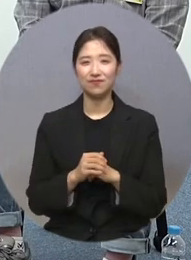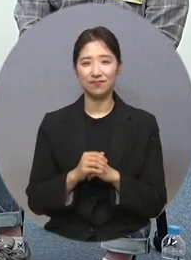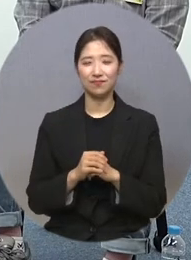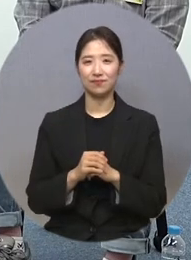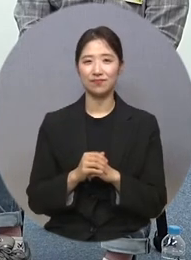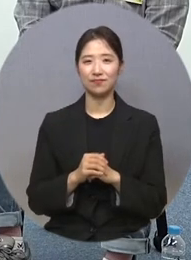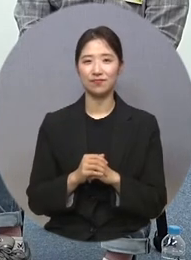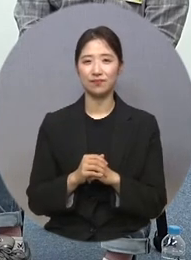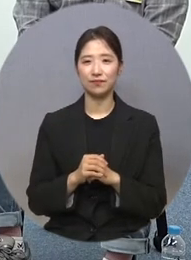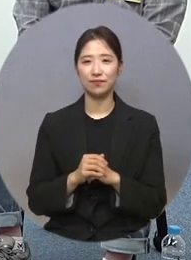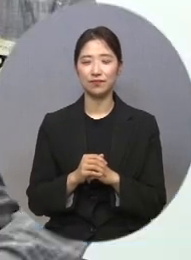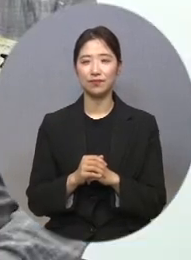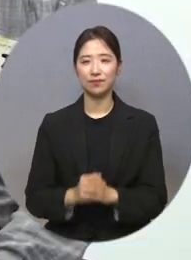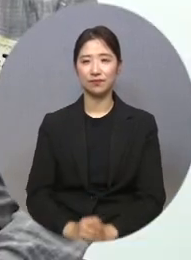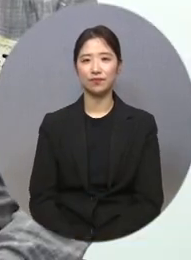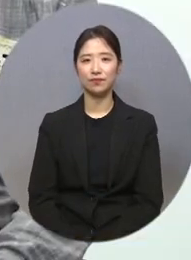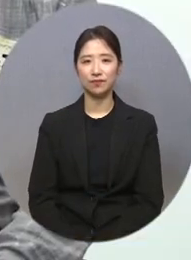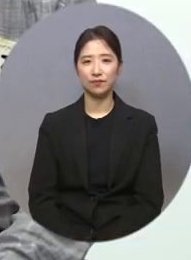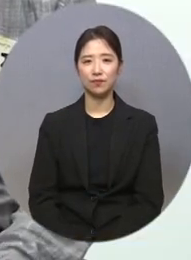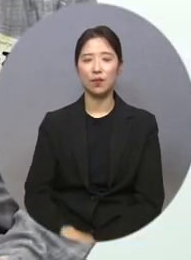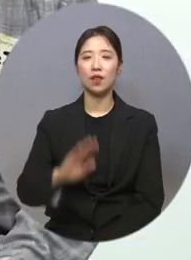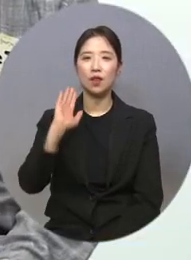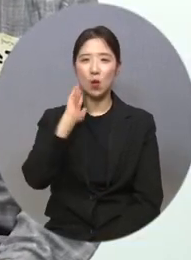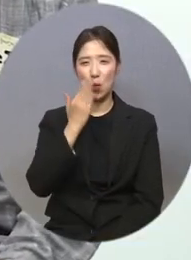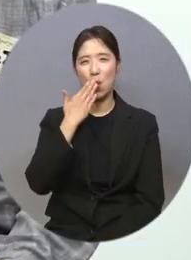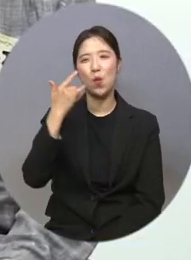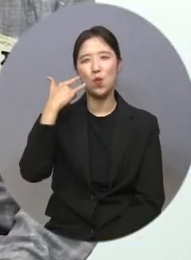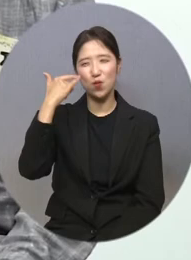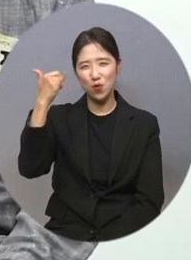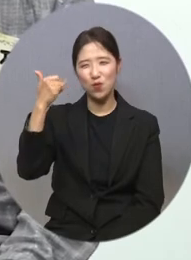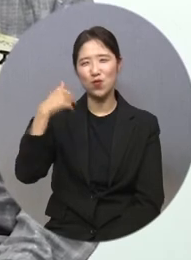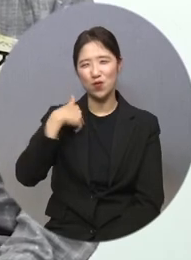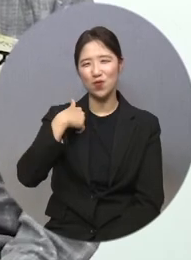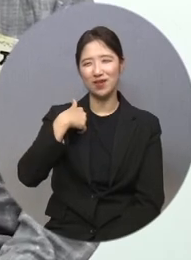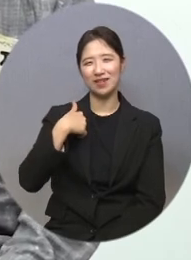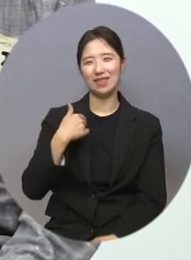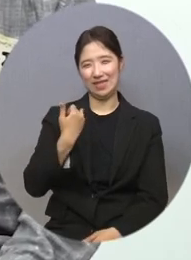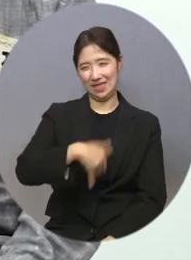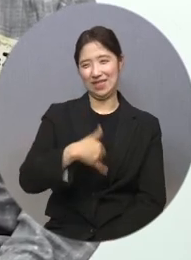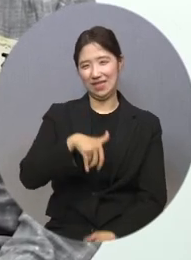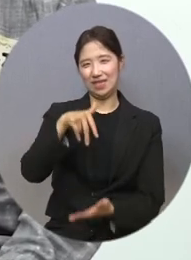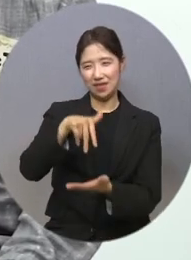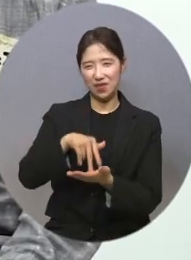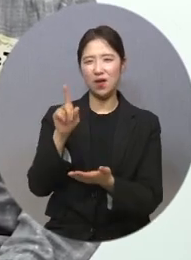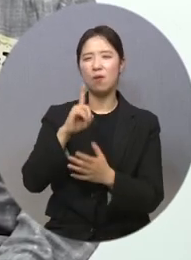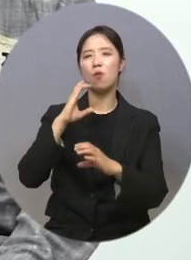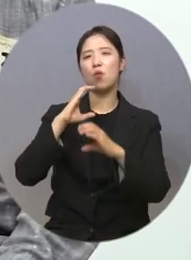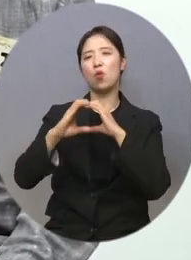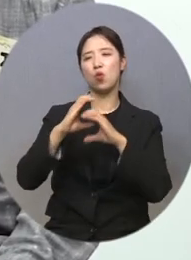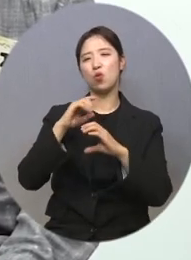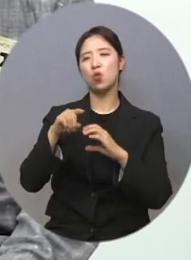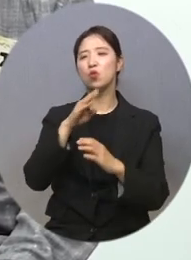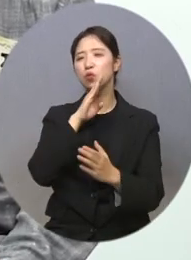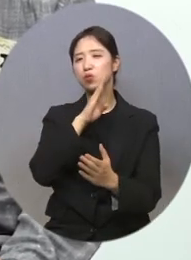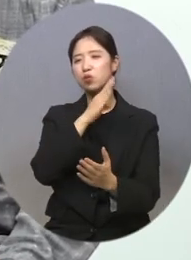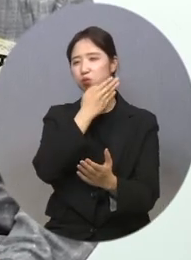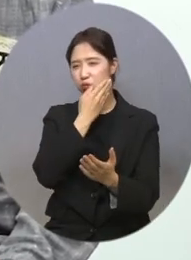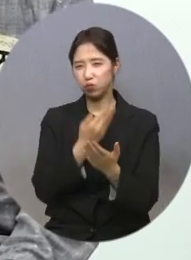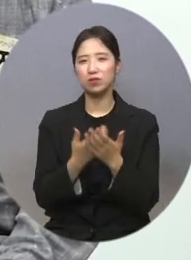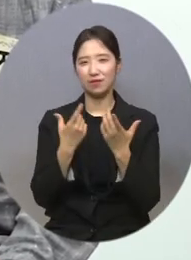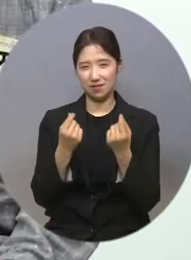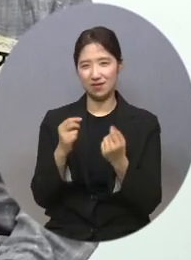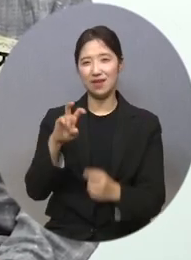얘기해 주실 게 있으실까요? 농인 부모님이랑 같이 자라다 보니까 그 소통의 문제 참 중요하다 이런 생각을 하거든요. 이제